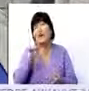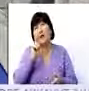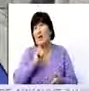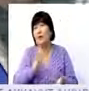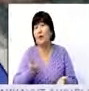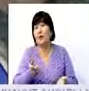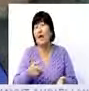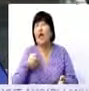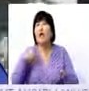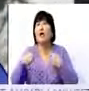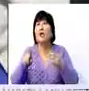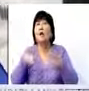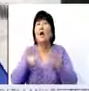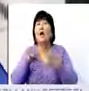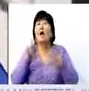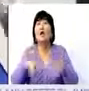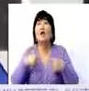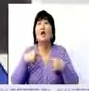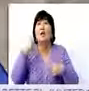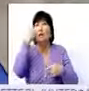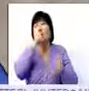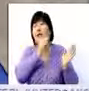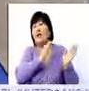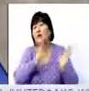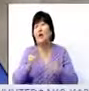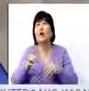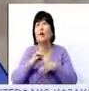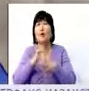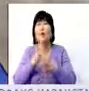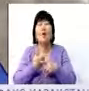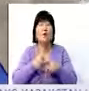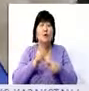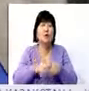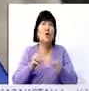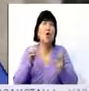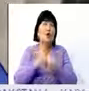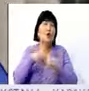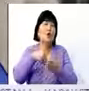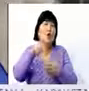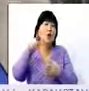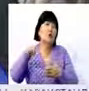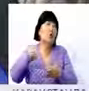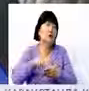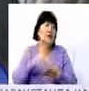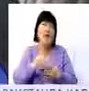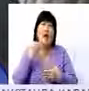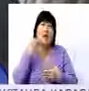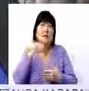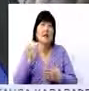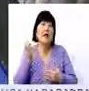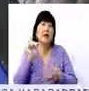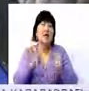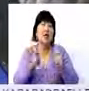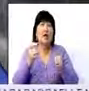қонымды. Жәрмеңке қала орталығында бірнеше жыл қатарынан өткізіліп келеді. Сондықтан тұрақты тұтынушылары да бар. Сапалы өнімге